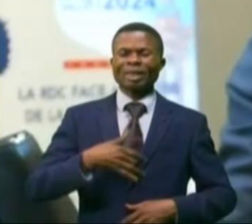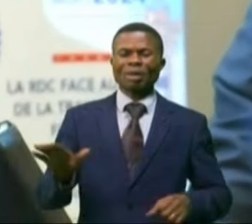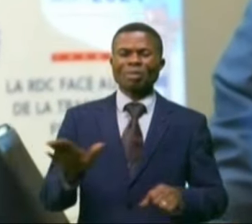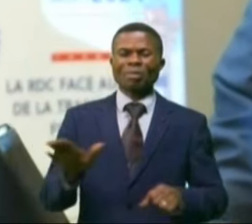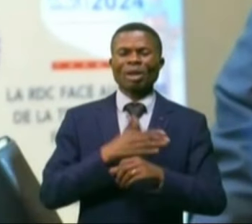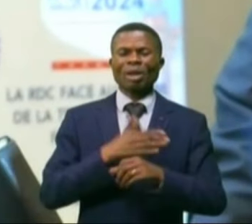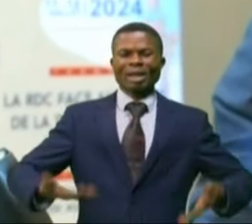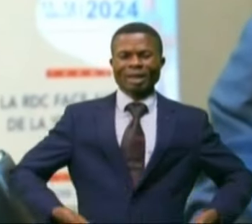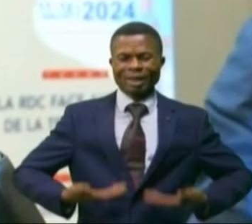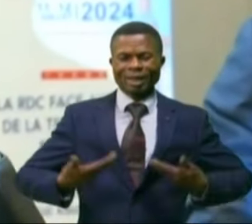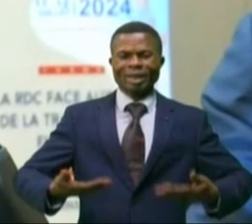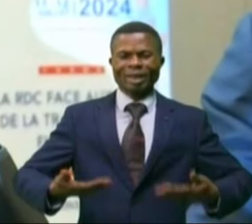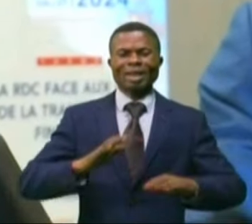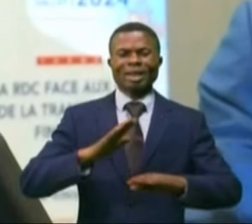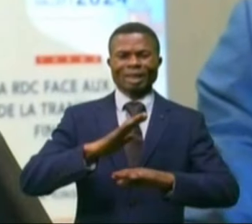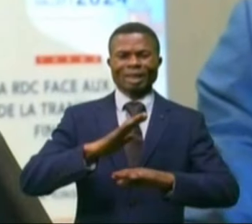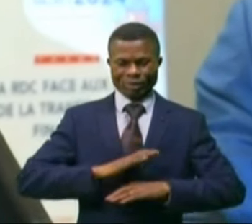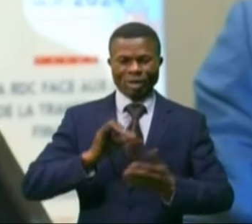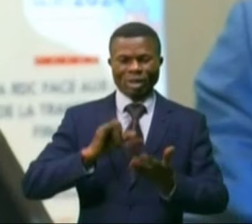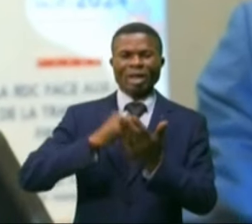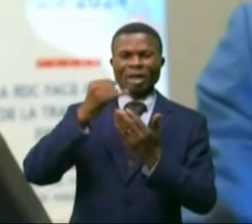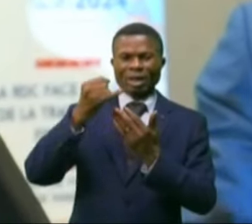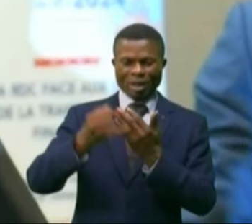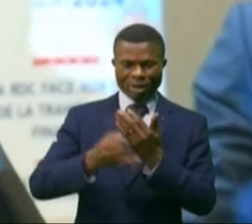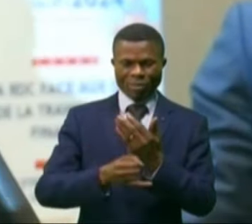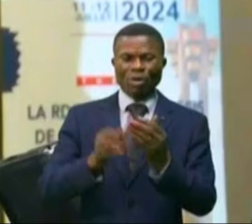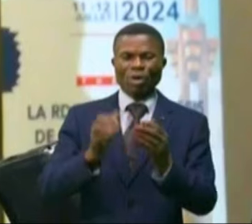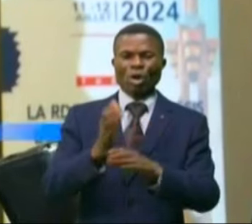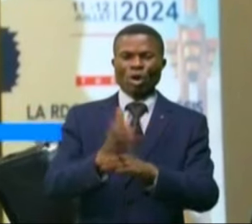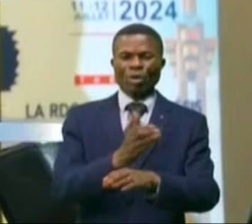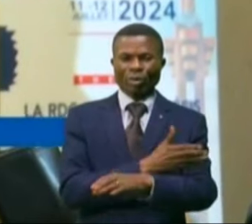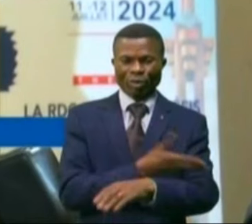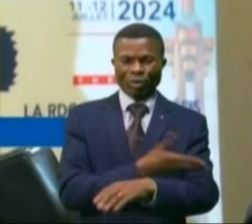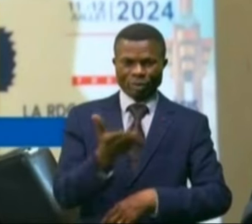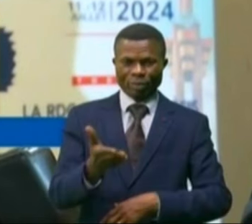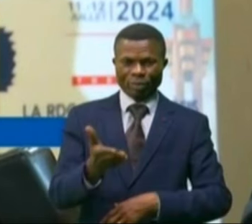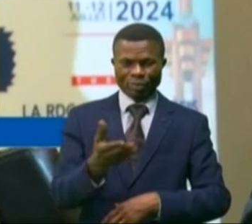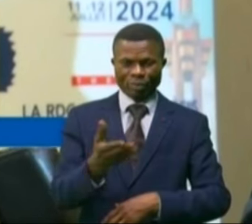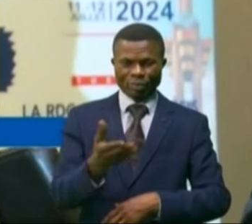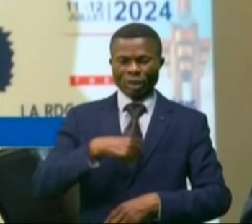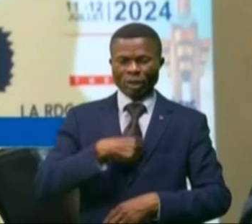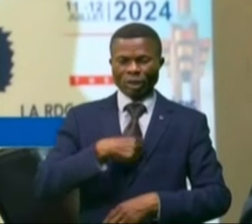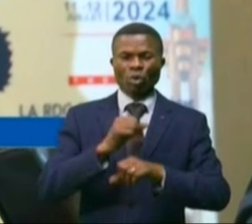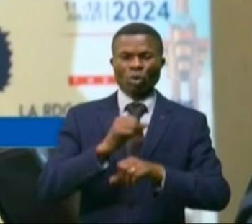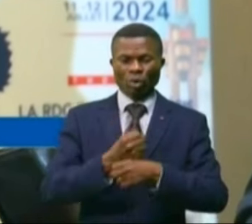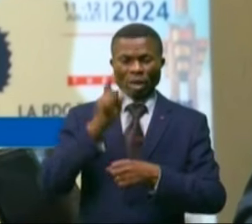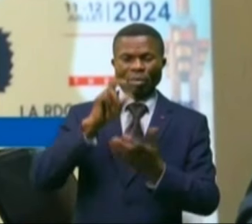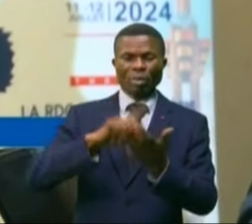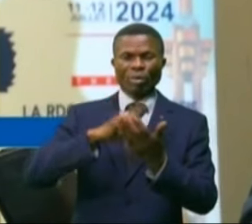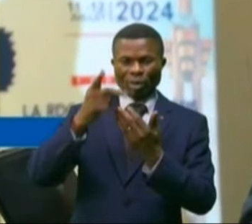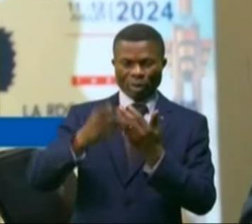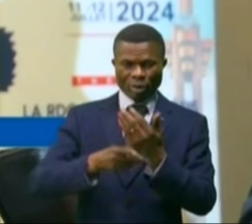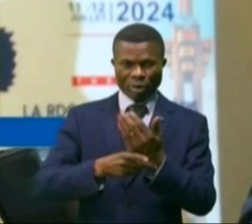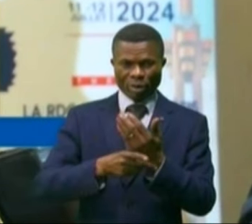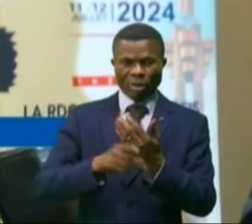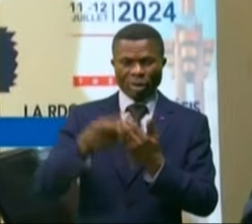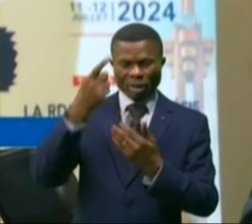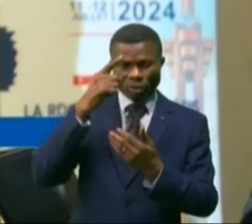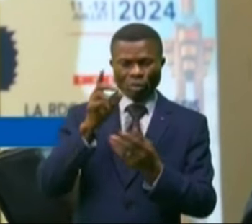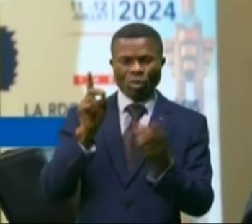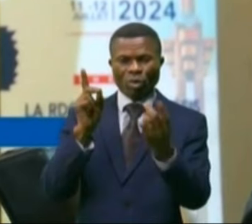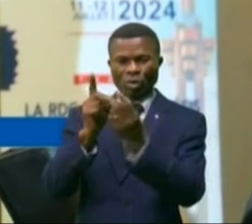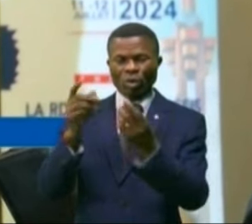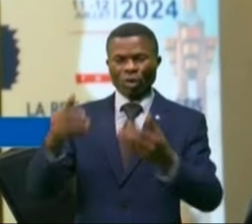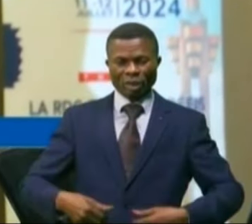satisfaction étant donné que ce projet est en train a vu le jour. Nous avons déjà comme projet, premier plan, de pouvoir aller vers les jeunes, vers